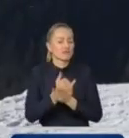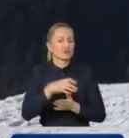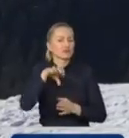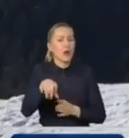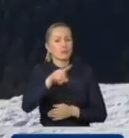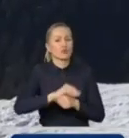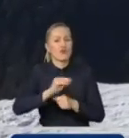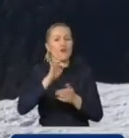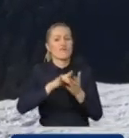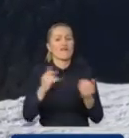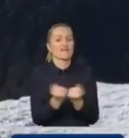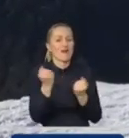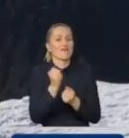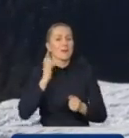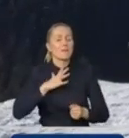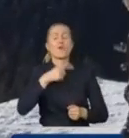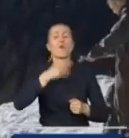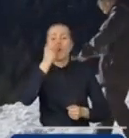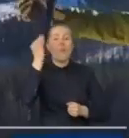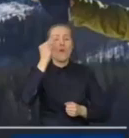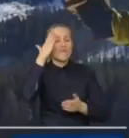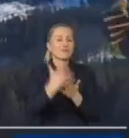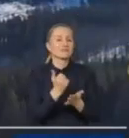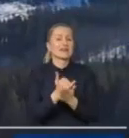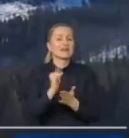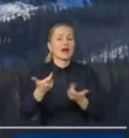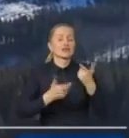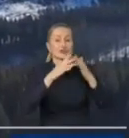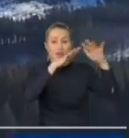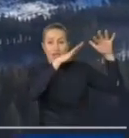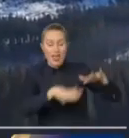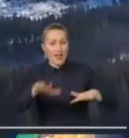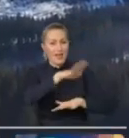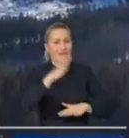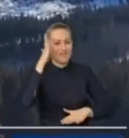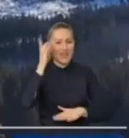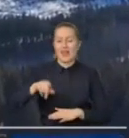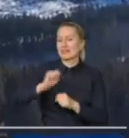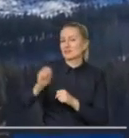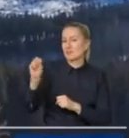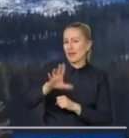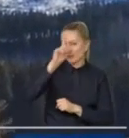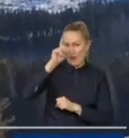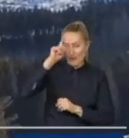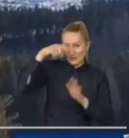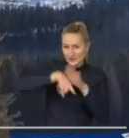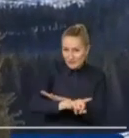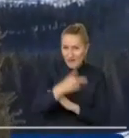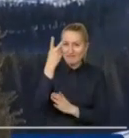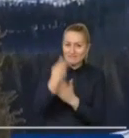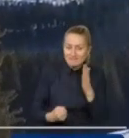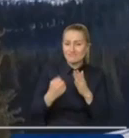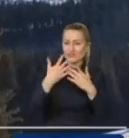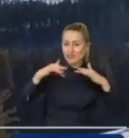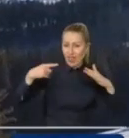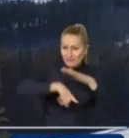Tatrach ćwiczyli między innymi korzystanie z lawinowego ABC. Na tej polanie mamy zasypanych 5 poszkodowanych, których będziemy